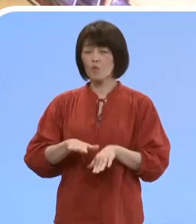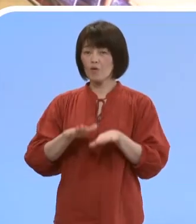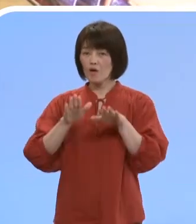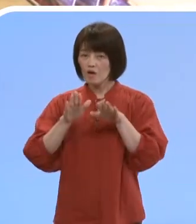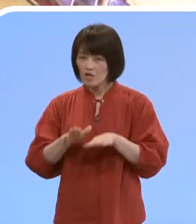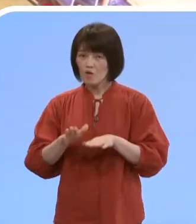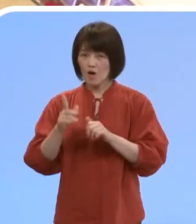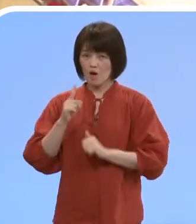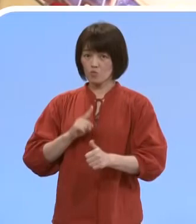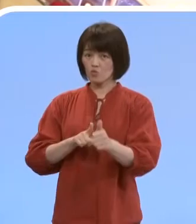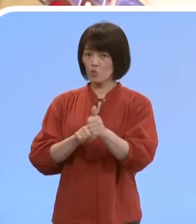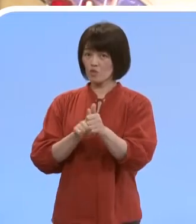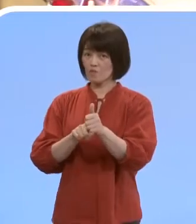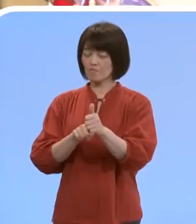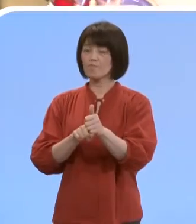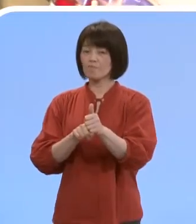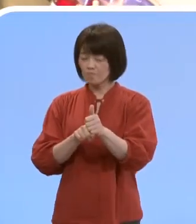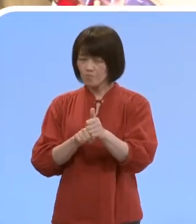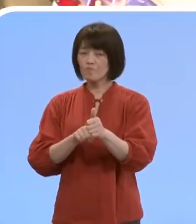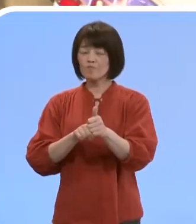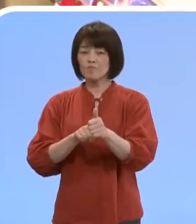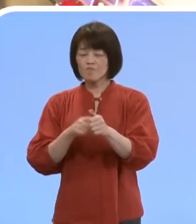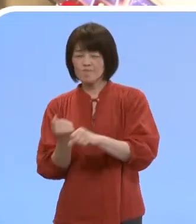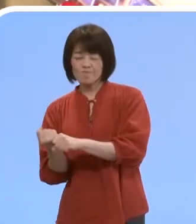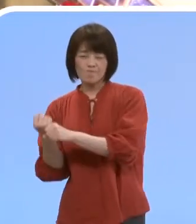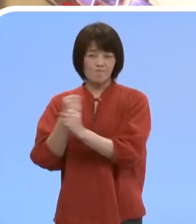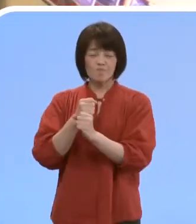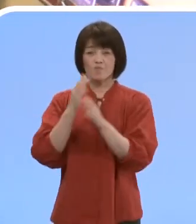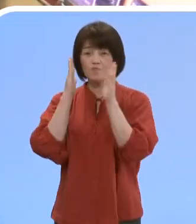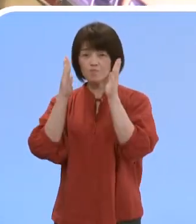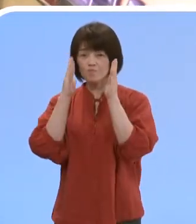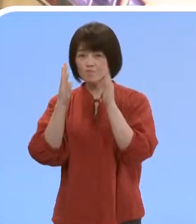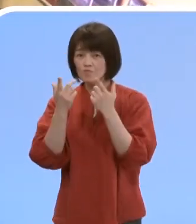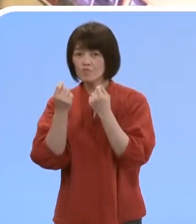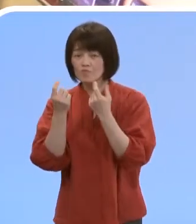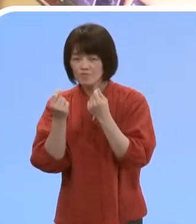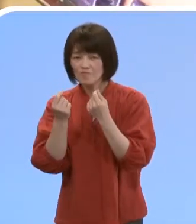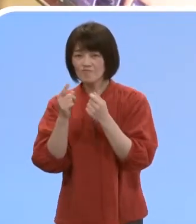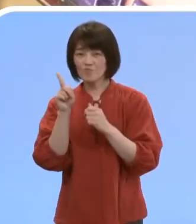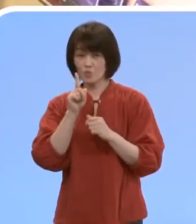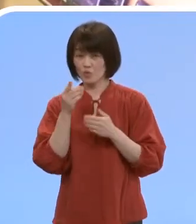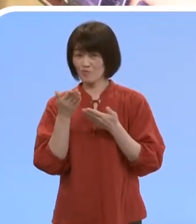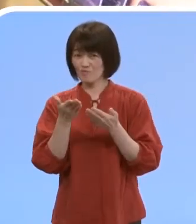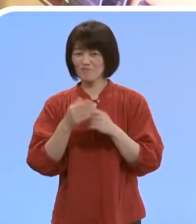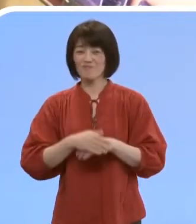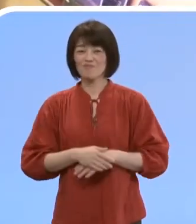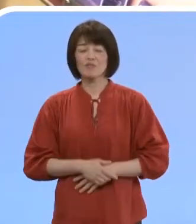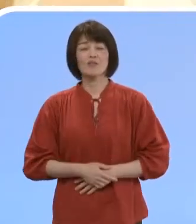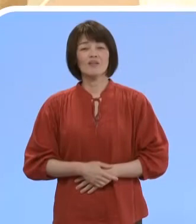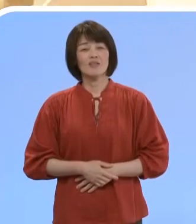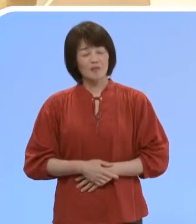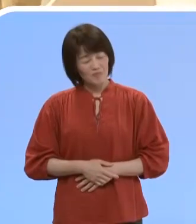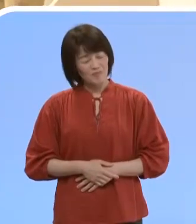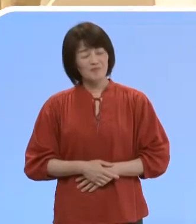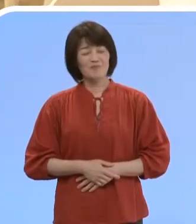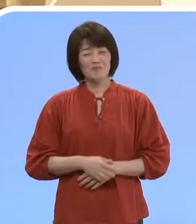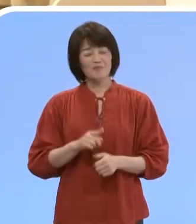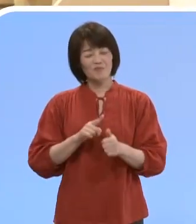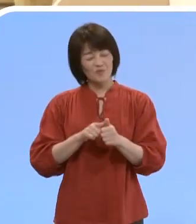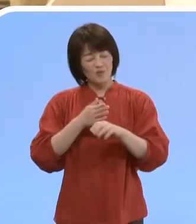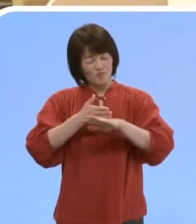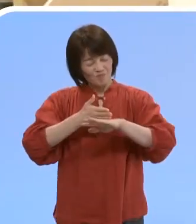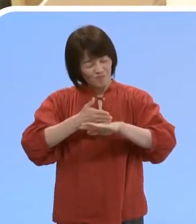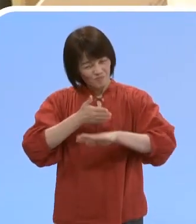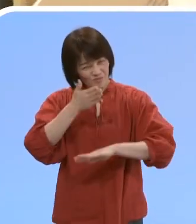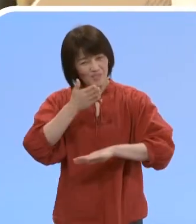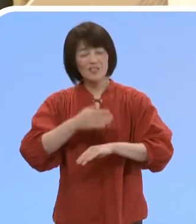でも今庄司さんがここをね町おこしされてるじゃないですか。それでどうですか。 まあありが